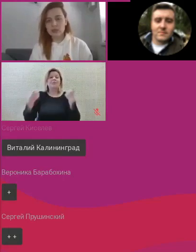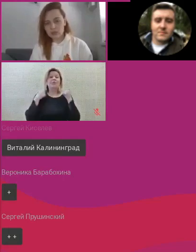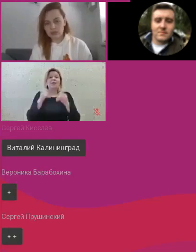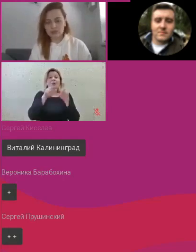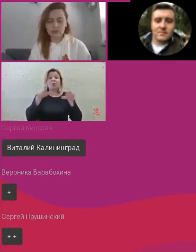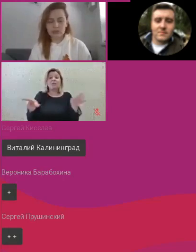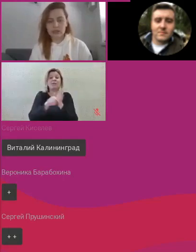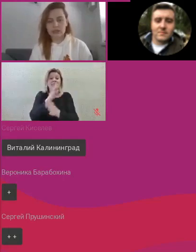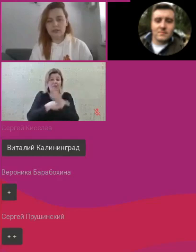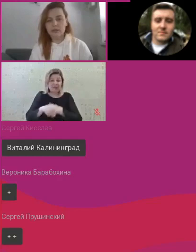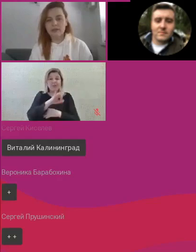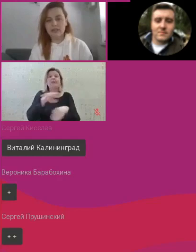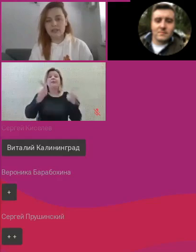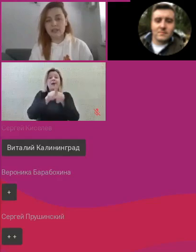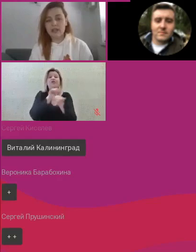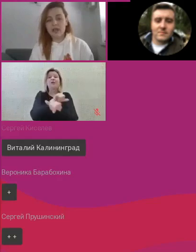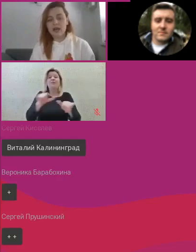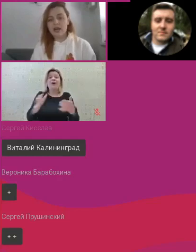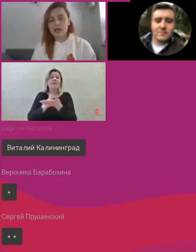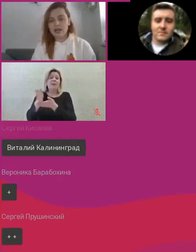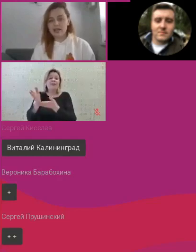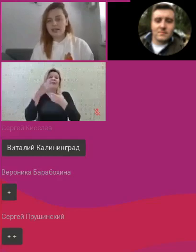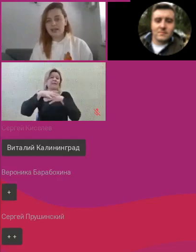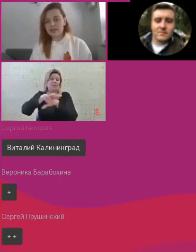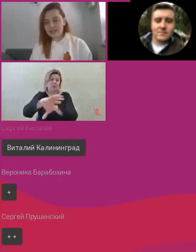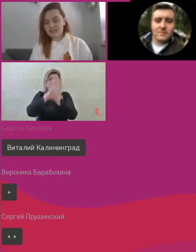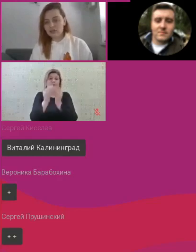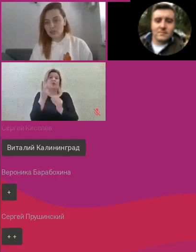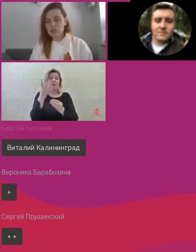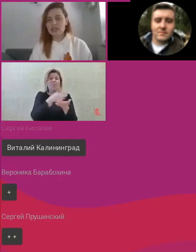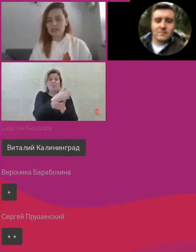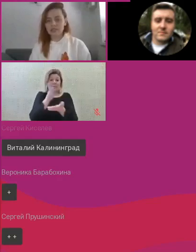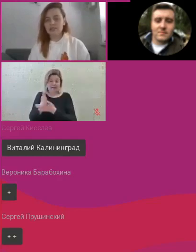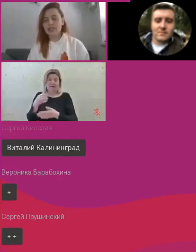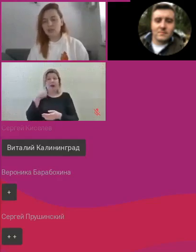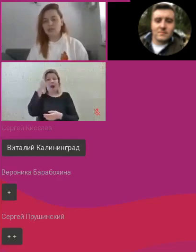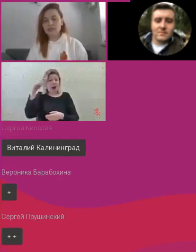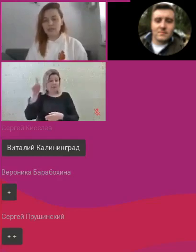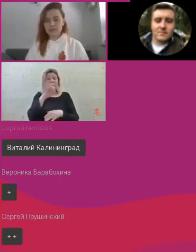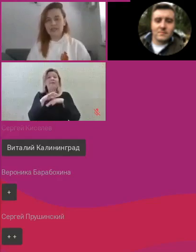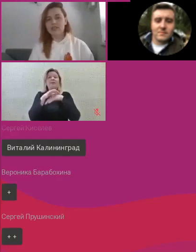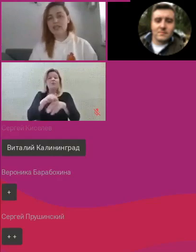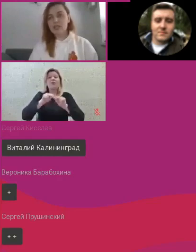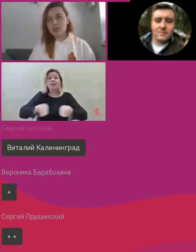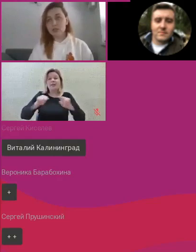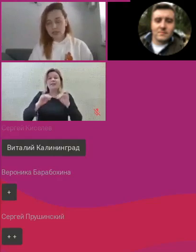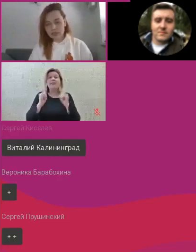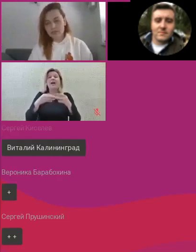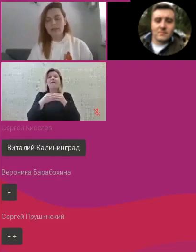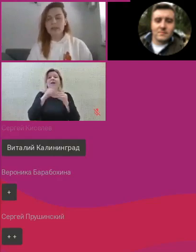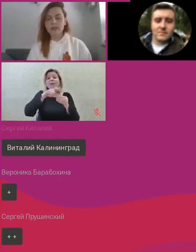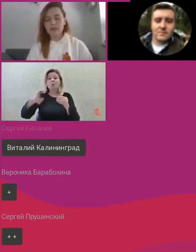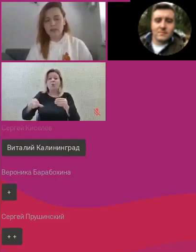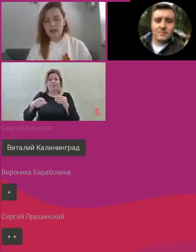и инклюзией, то есть такие два направления. Автор и ведущая тренингов для волонтеров-лидеров для незрячих